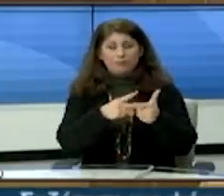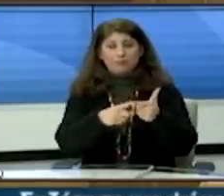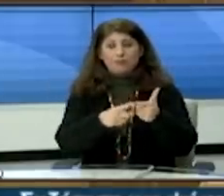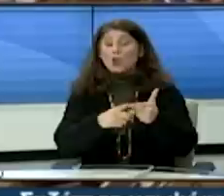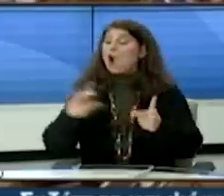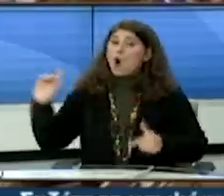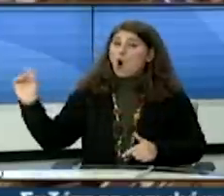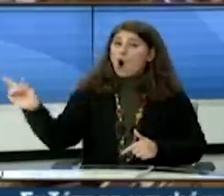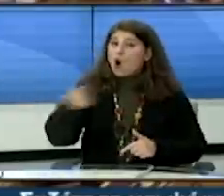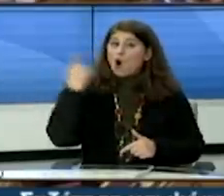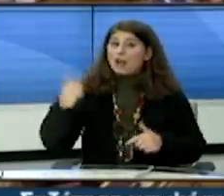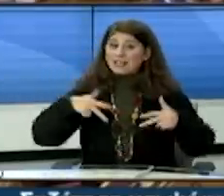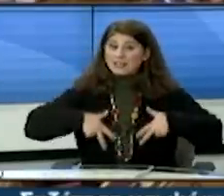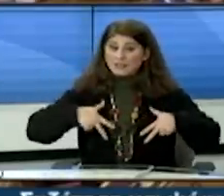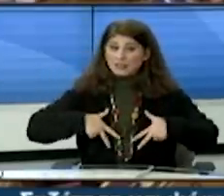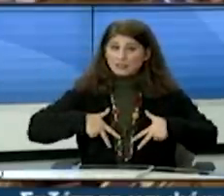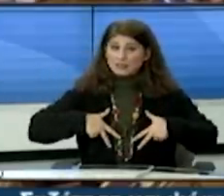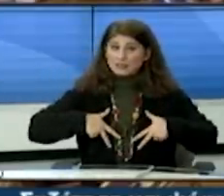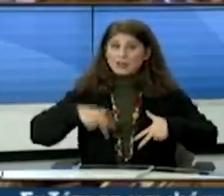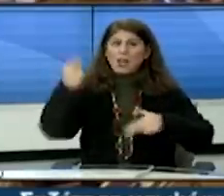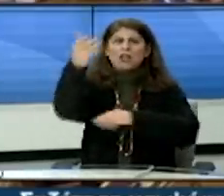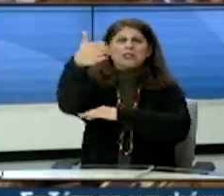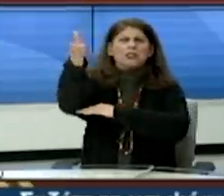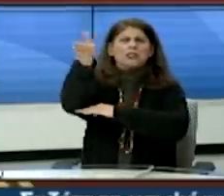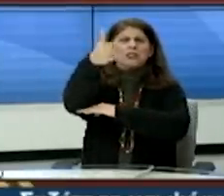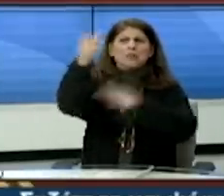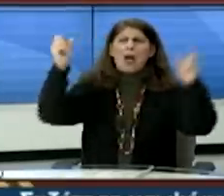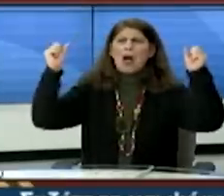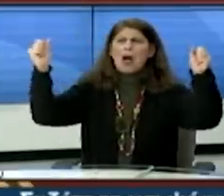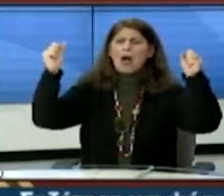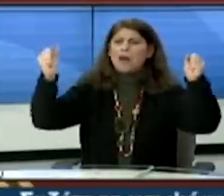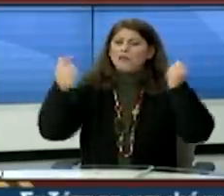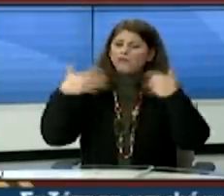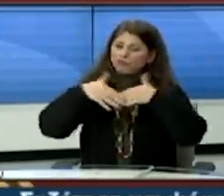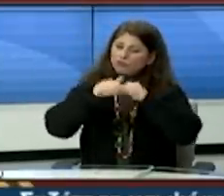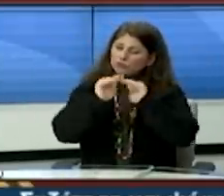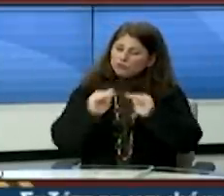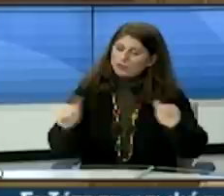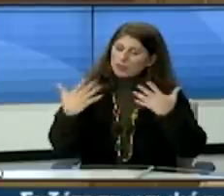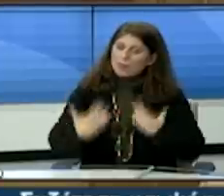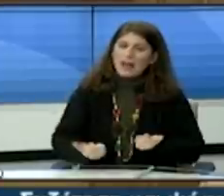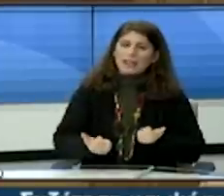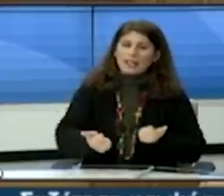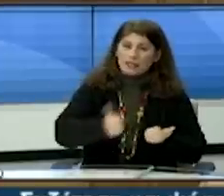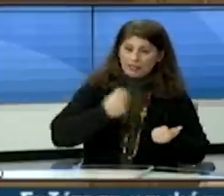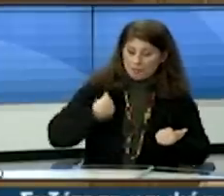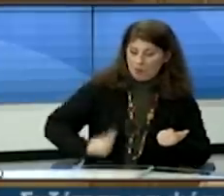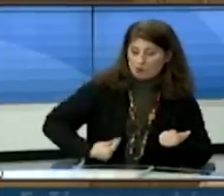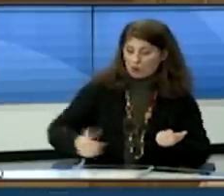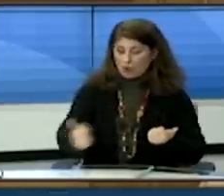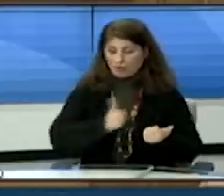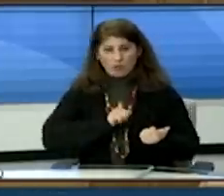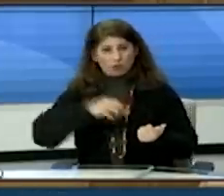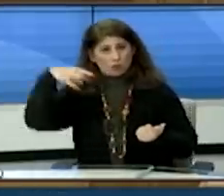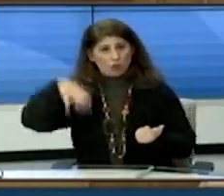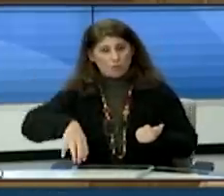που όλες οι κυβερνήσεις είχαν κάνει σημαία τους την αρμονική συνύπαρξη δημόσιου-ιδιωτικού τομέα. Και